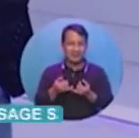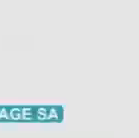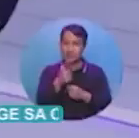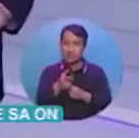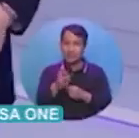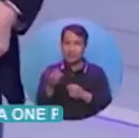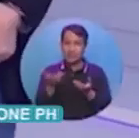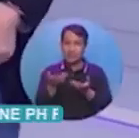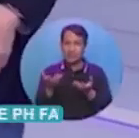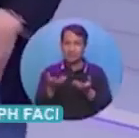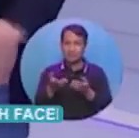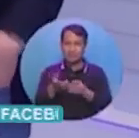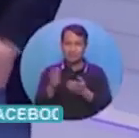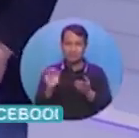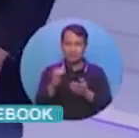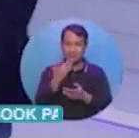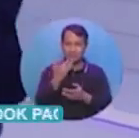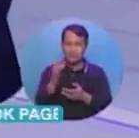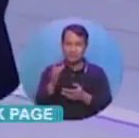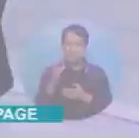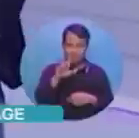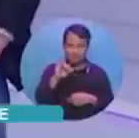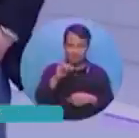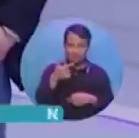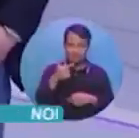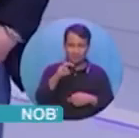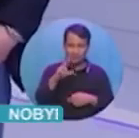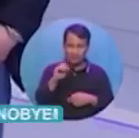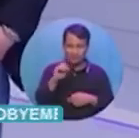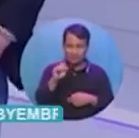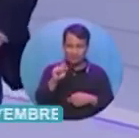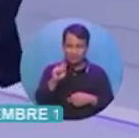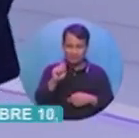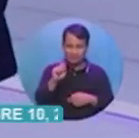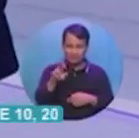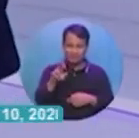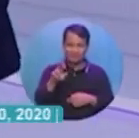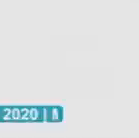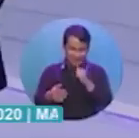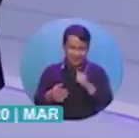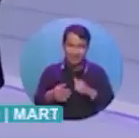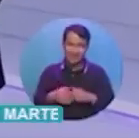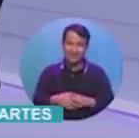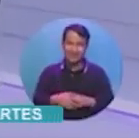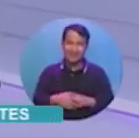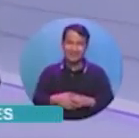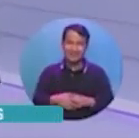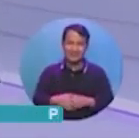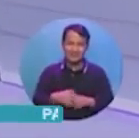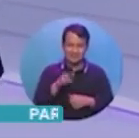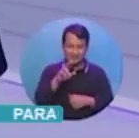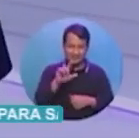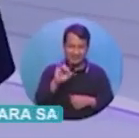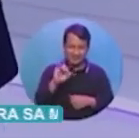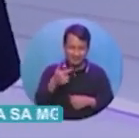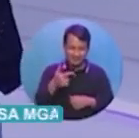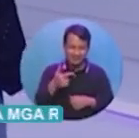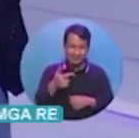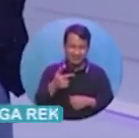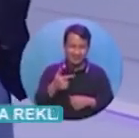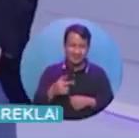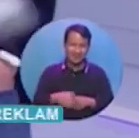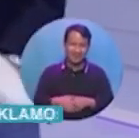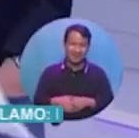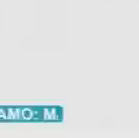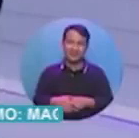ka po! Ano ba yung paborito kong manok? Uling roaster po. Sabi mo, uling roaster sa so sobrang sarap.